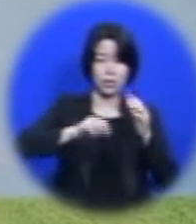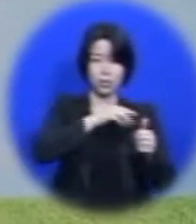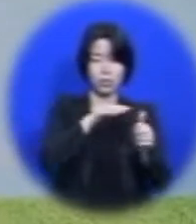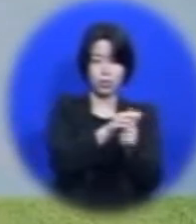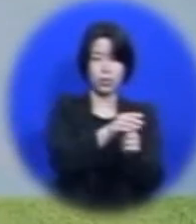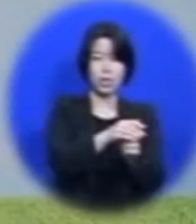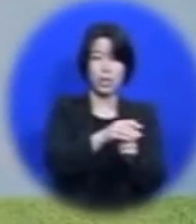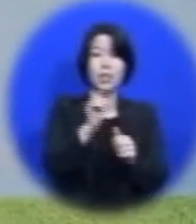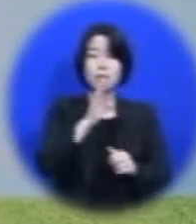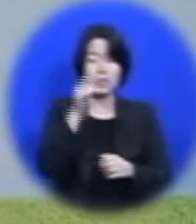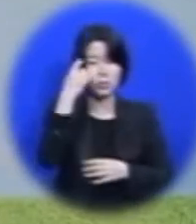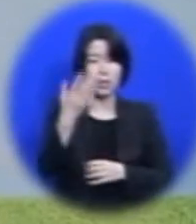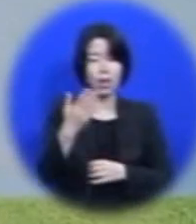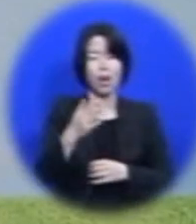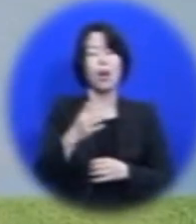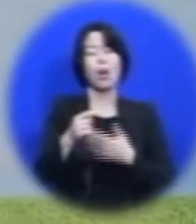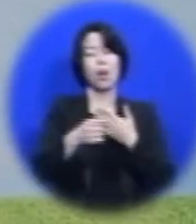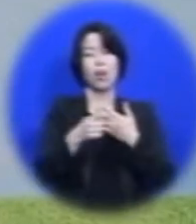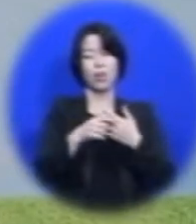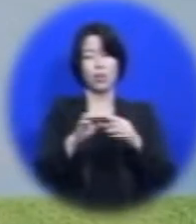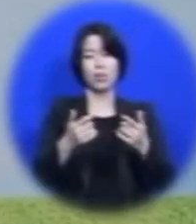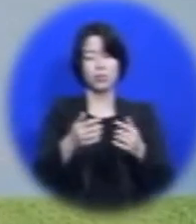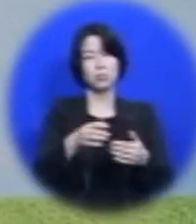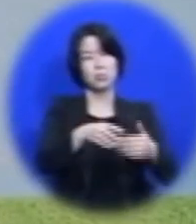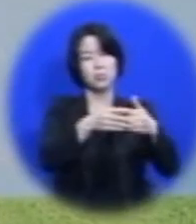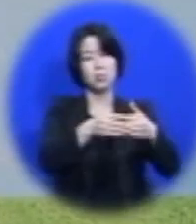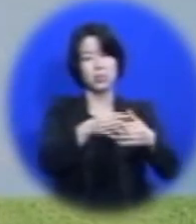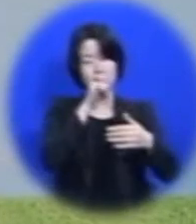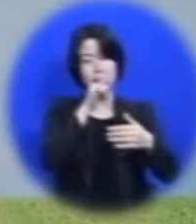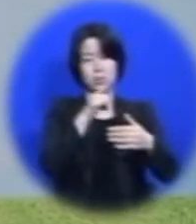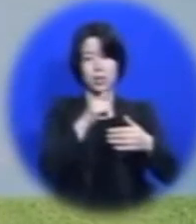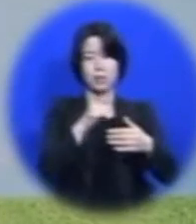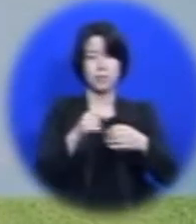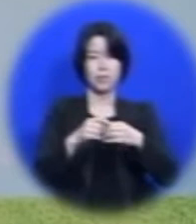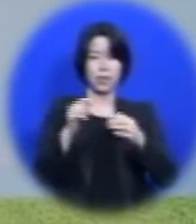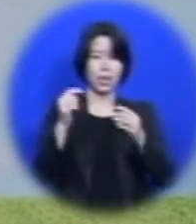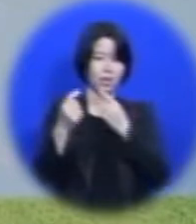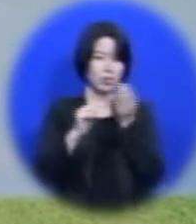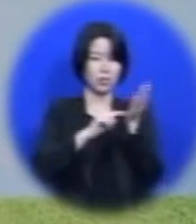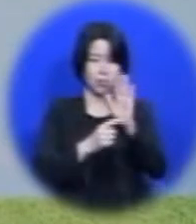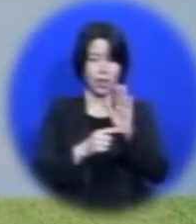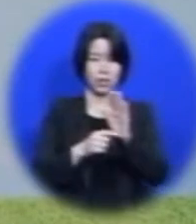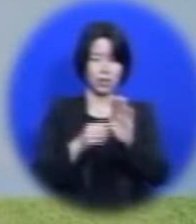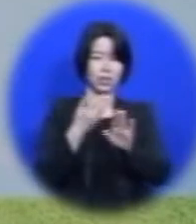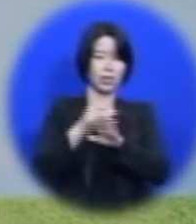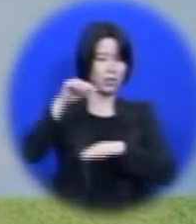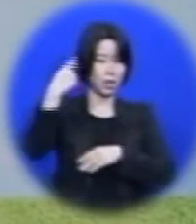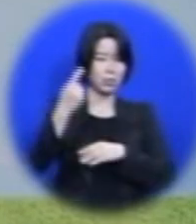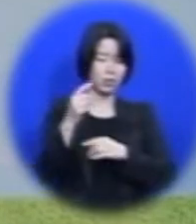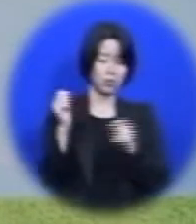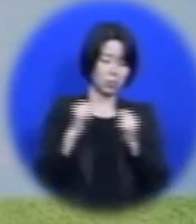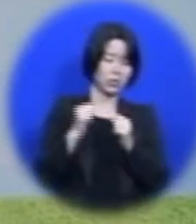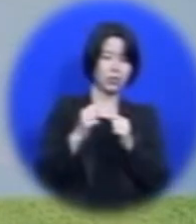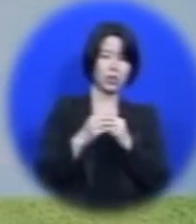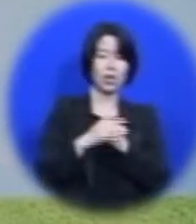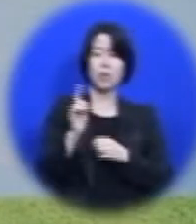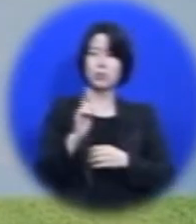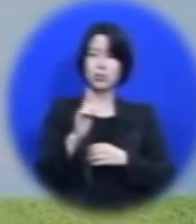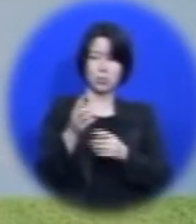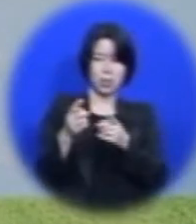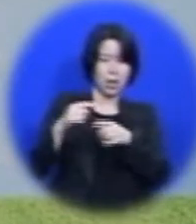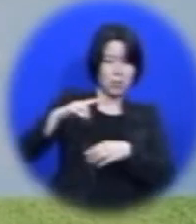그냥 형식적으로 아, 그래요? 이러면서 손은 내밀지만 그러고서 반응이 싸늘해진다. 마치 큰 무슨